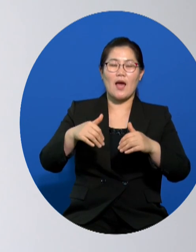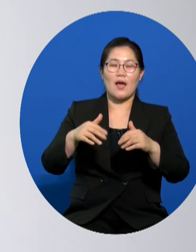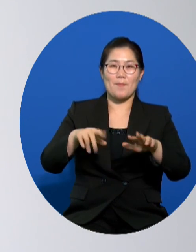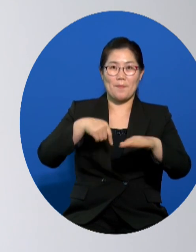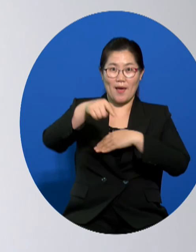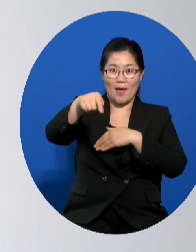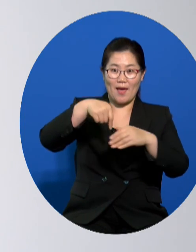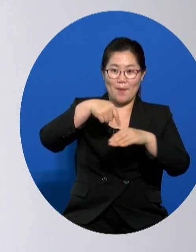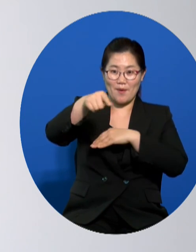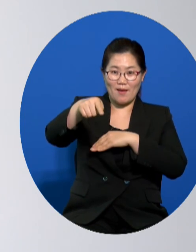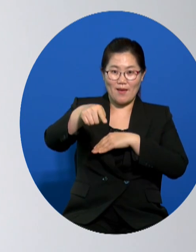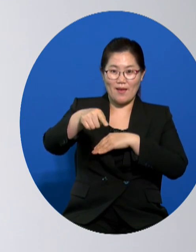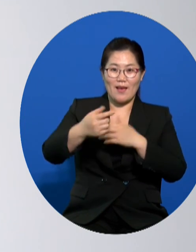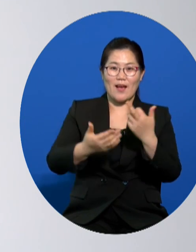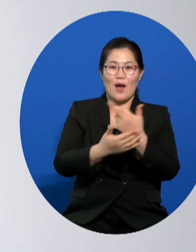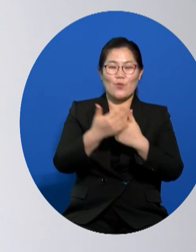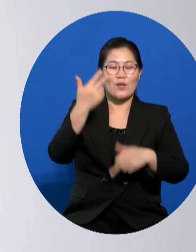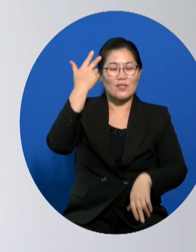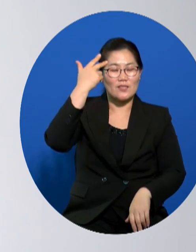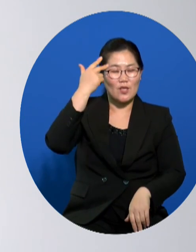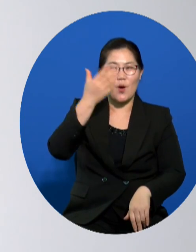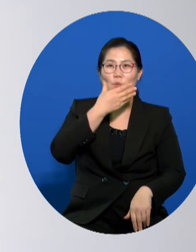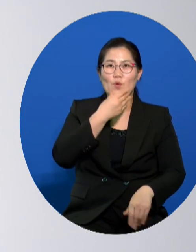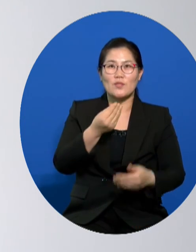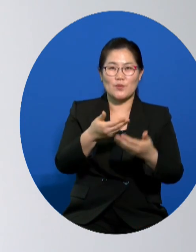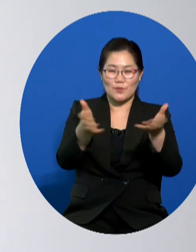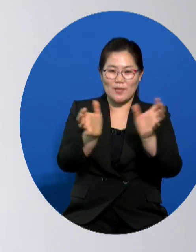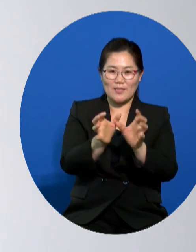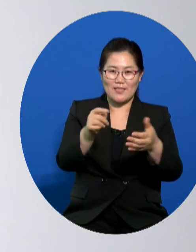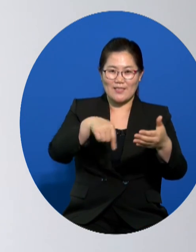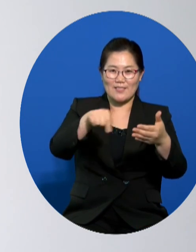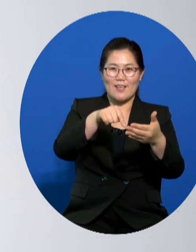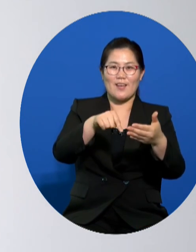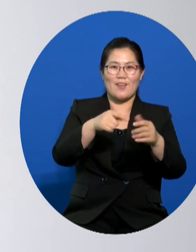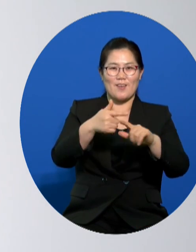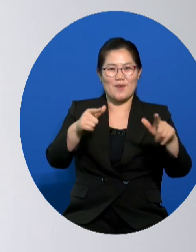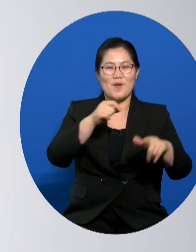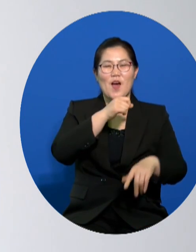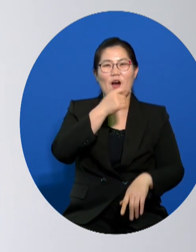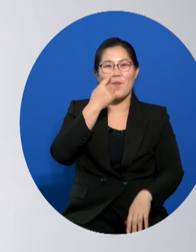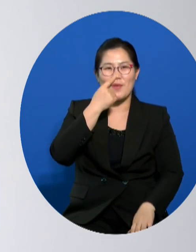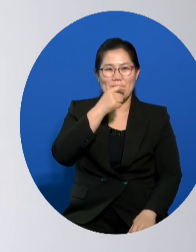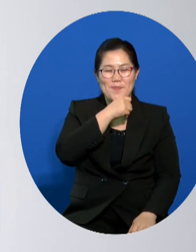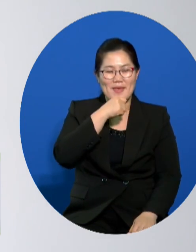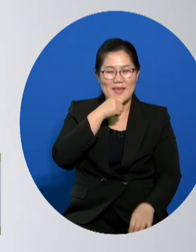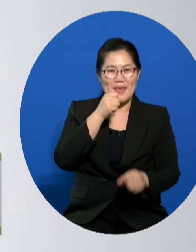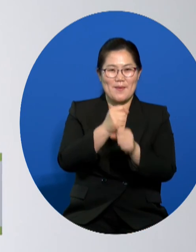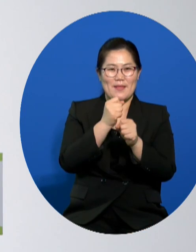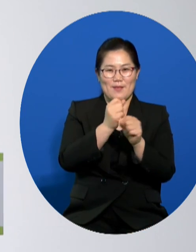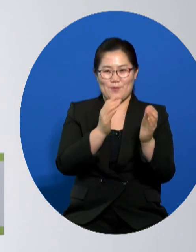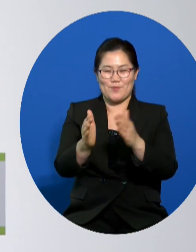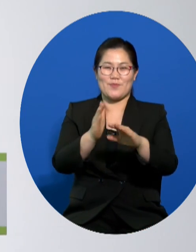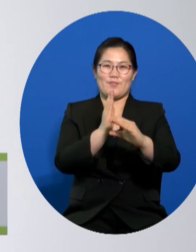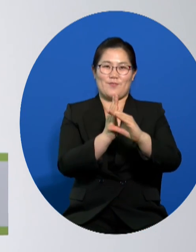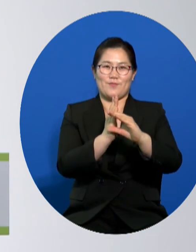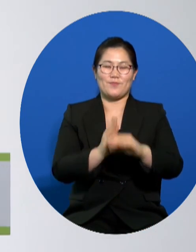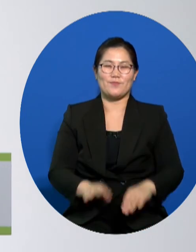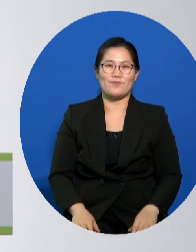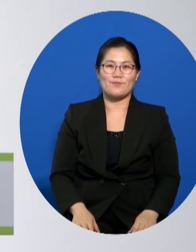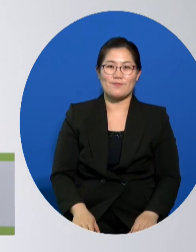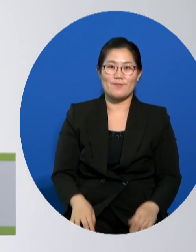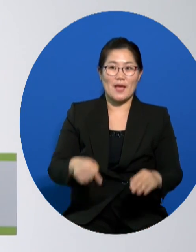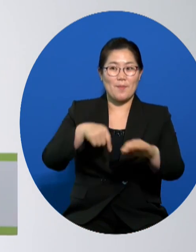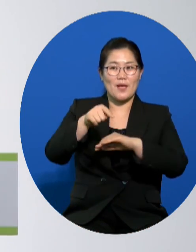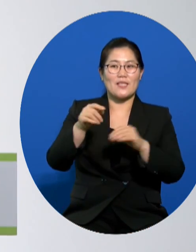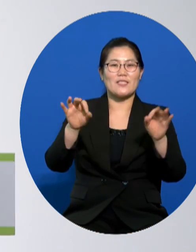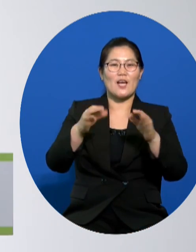복지협회 인제군지부의 그 바리스타 여러분들께서 맛있는 커피와 차를 직접 준비를 해 주셨습니다. 로비에서